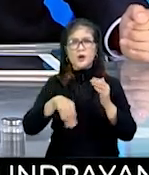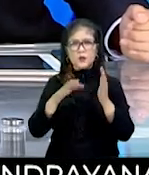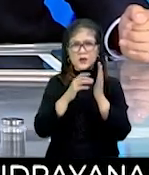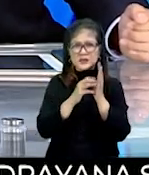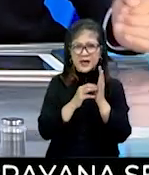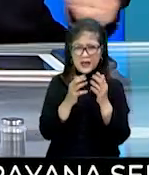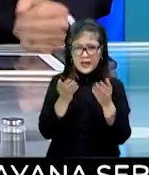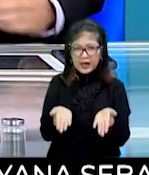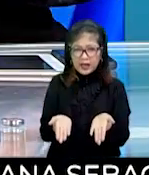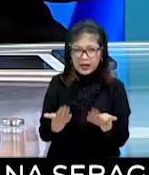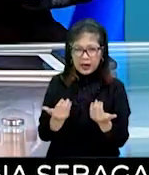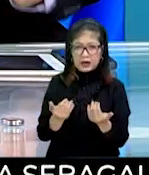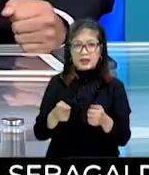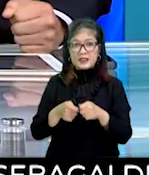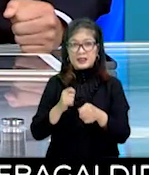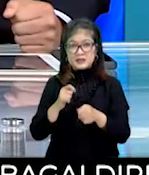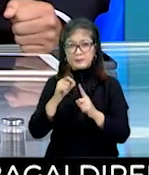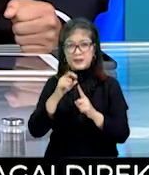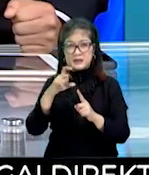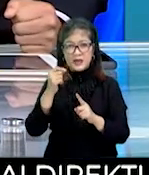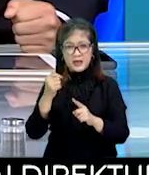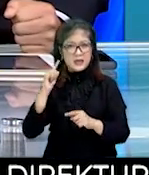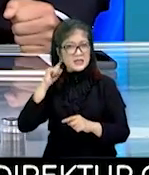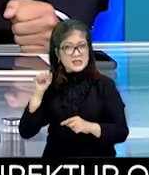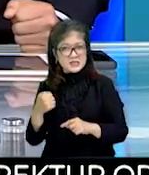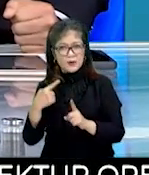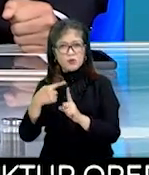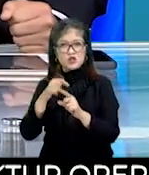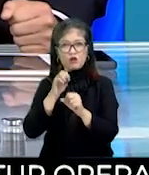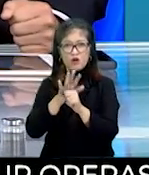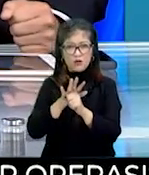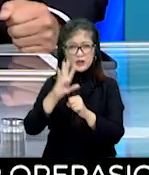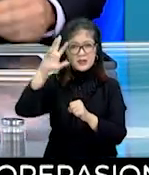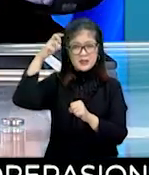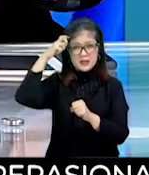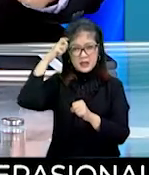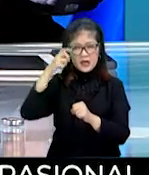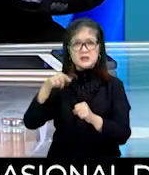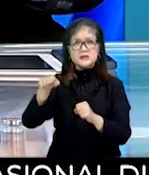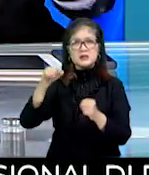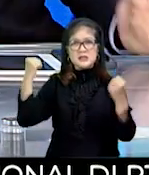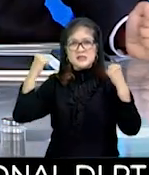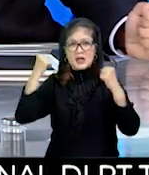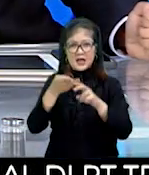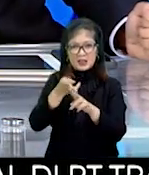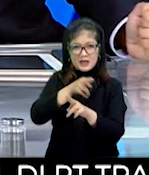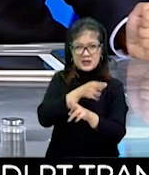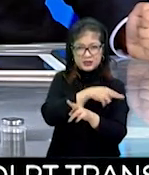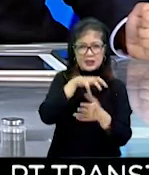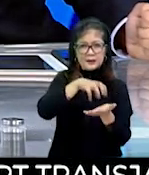ringan. Hasil tes PCR, istrinya positif COVID-19. Dinas Kesehatan melakukan tracing di restoran, pusat